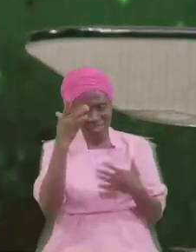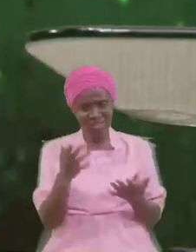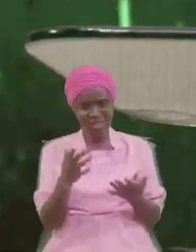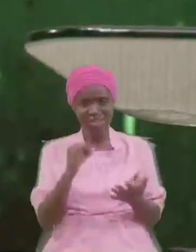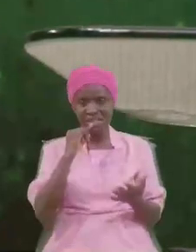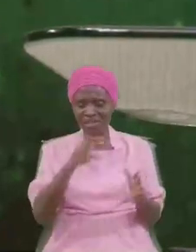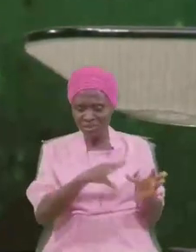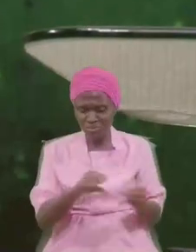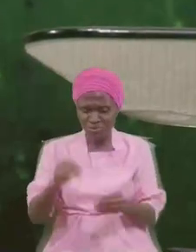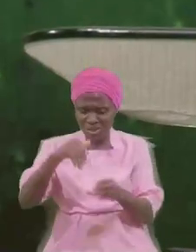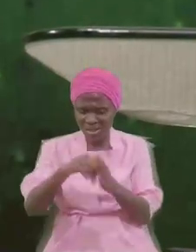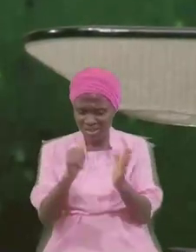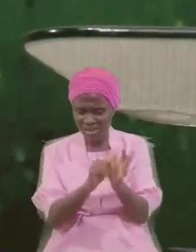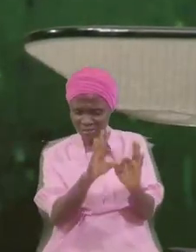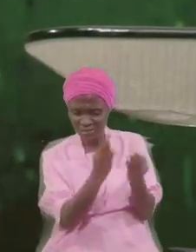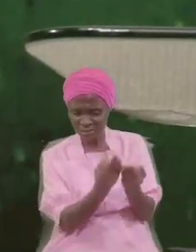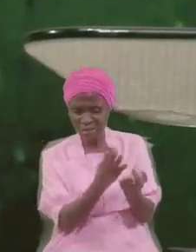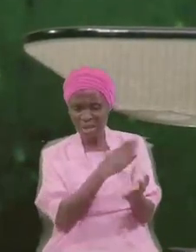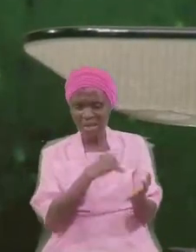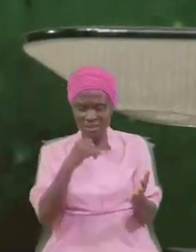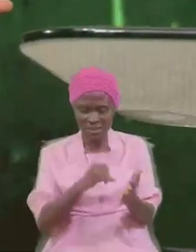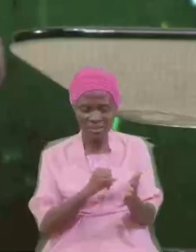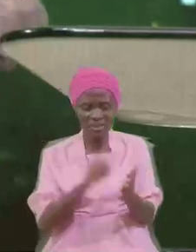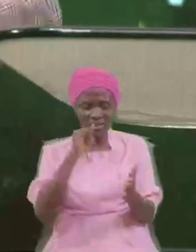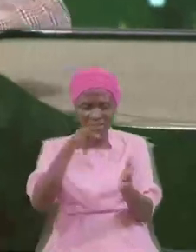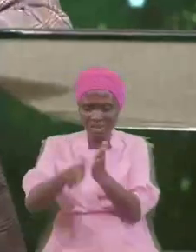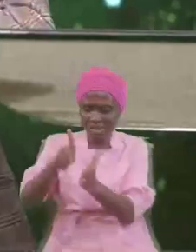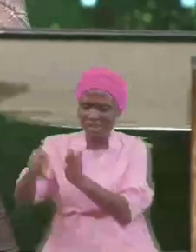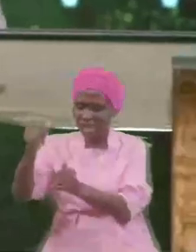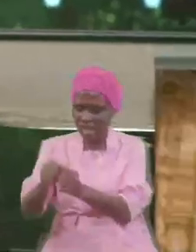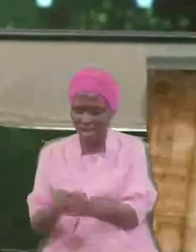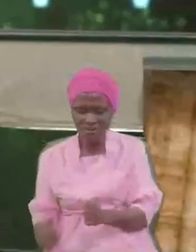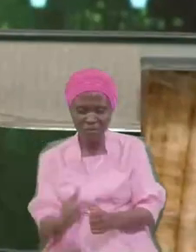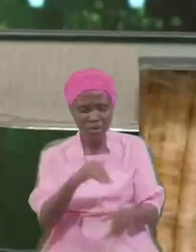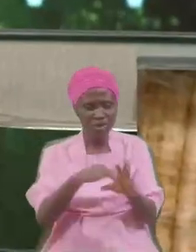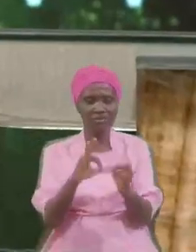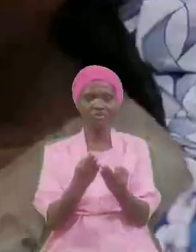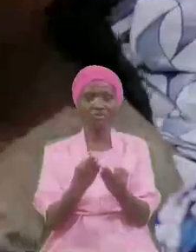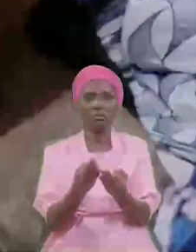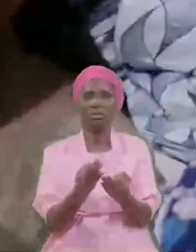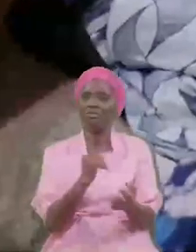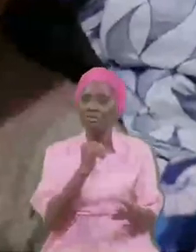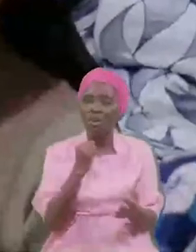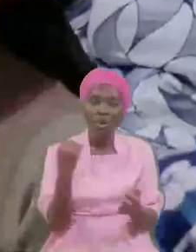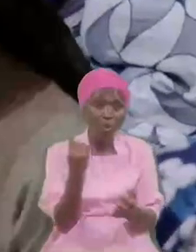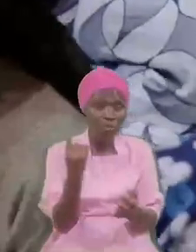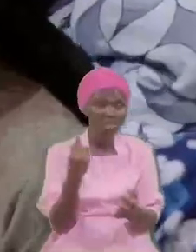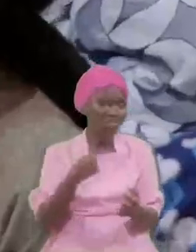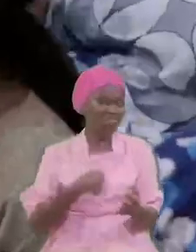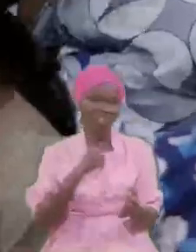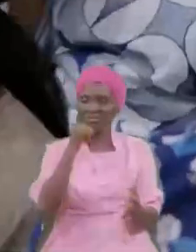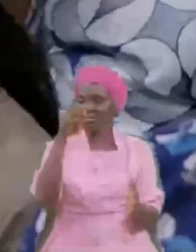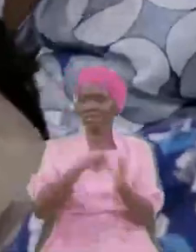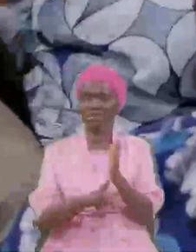famille, ça attrape tout le monde dans la famille, sauf moi, hein. Je dis sauf moi. Sauf moi, oui, sauf moi.